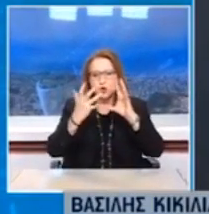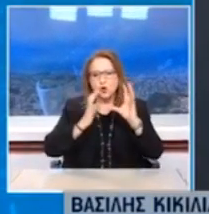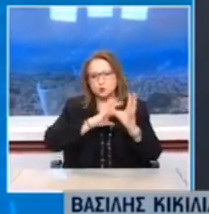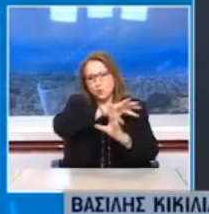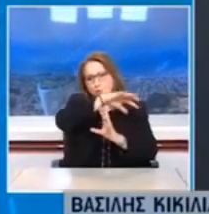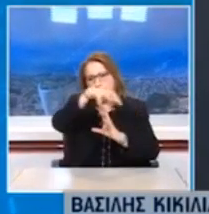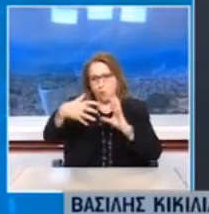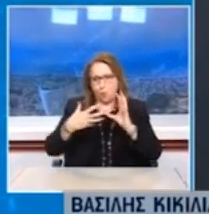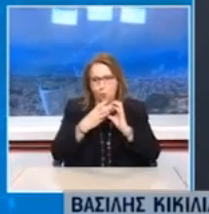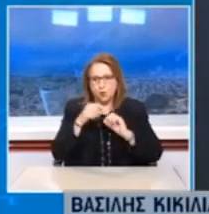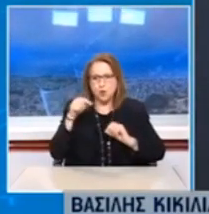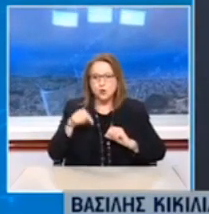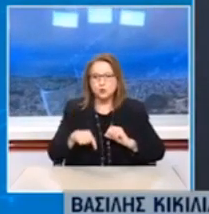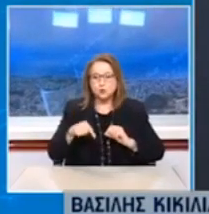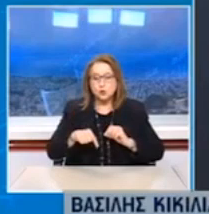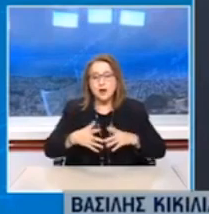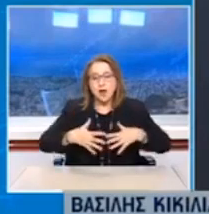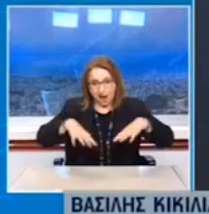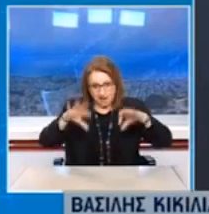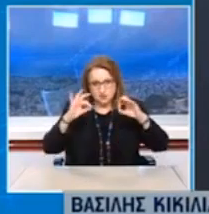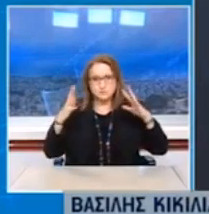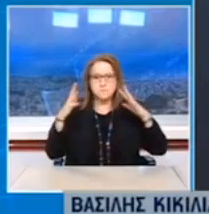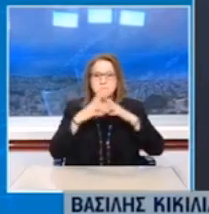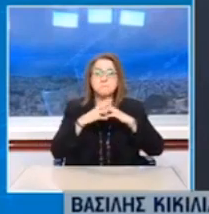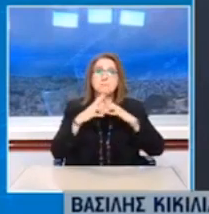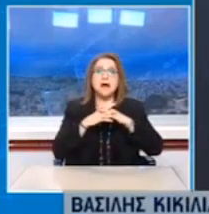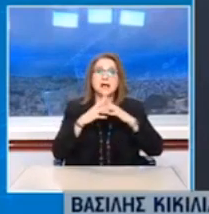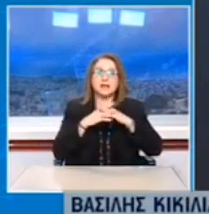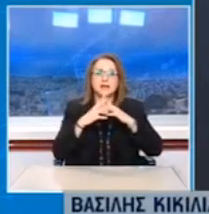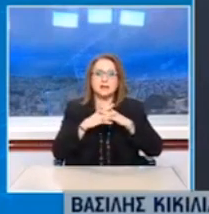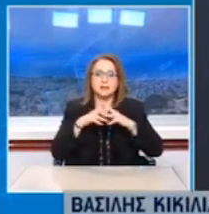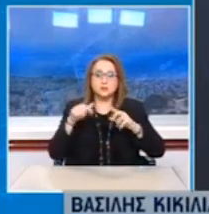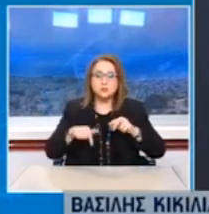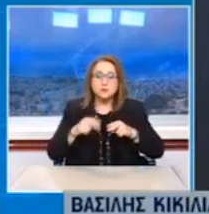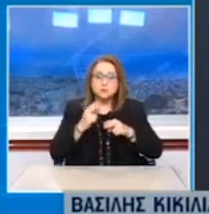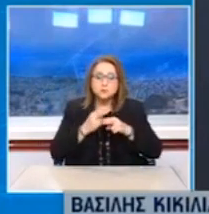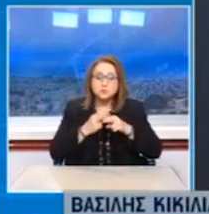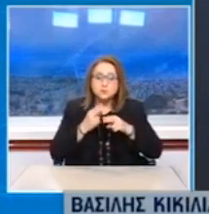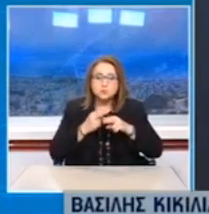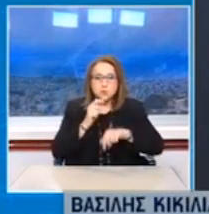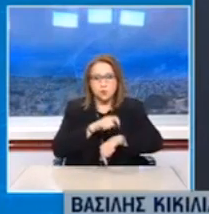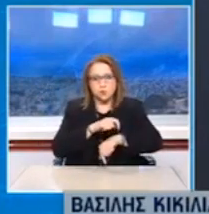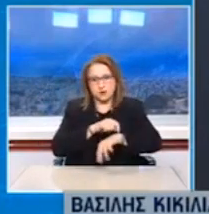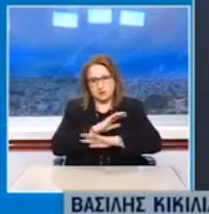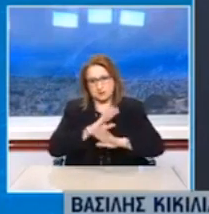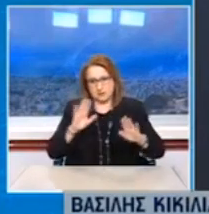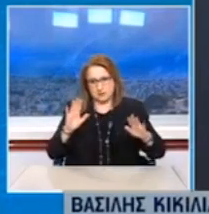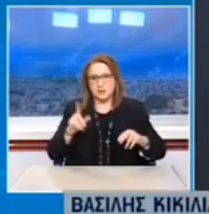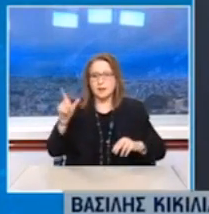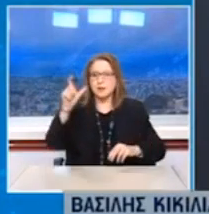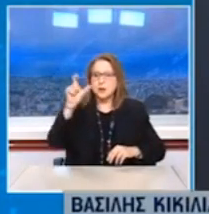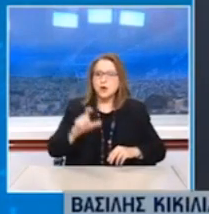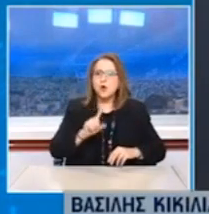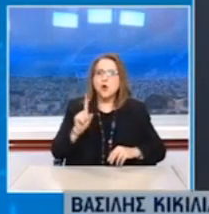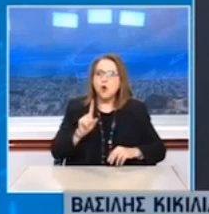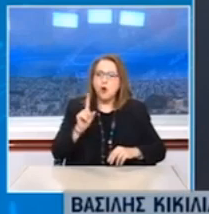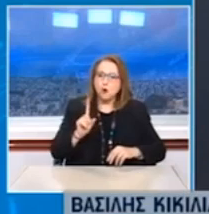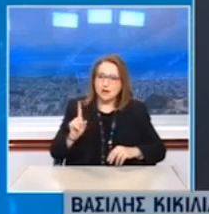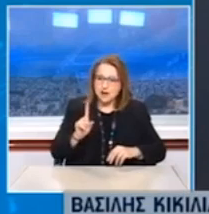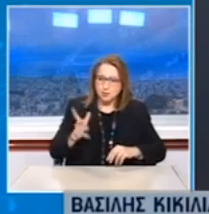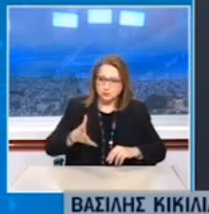ώρα, ήρθε η ώρα της μάχης. Όπως είπε ο Πρωθυπουργός Κυριάκος Μητσοτάκης, η μάχη θα